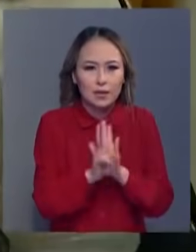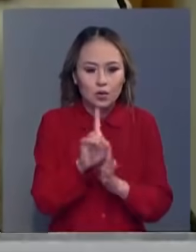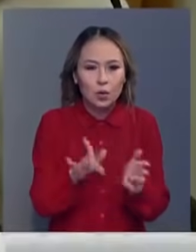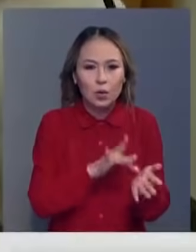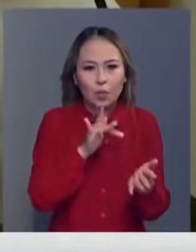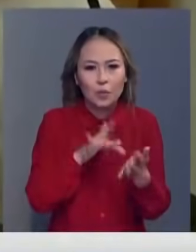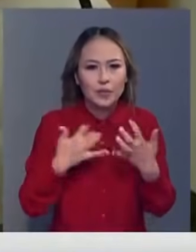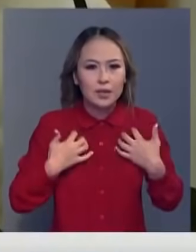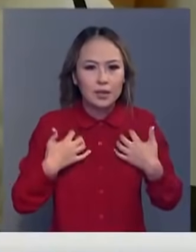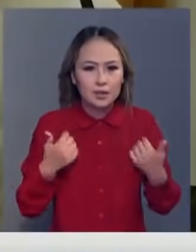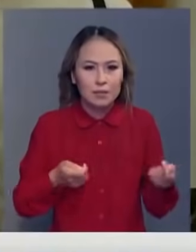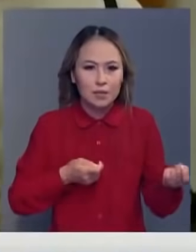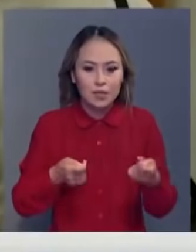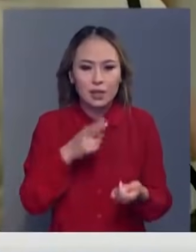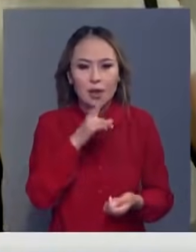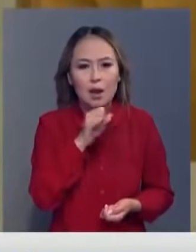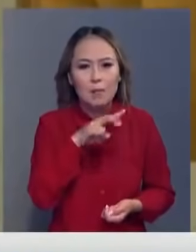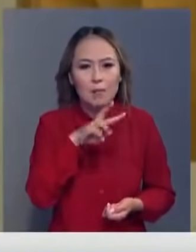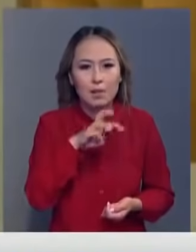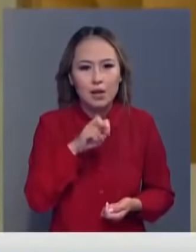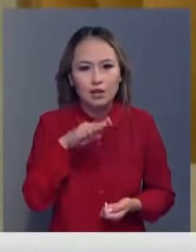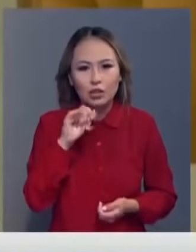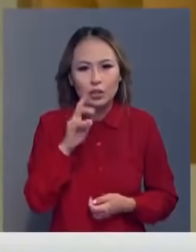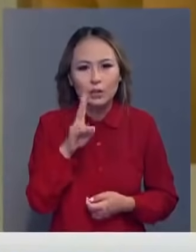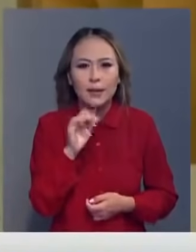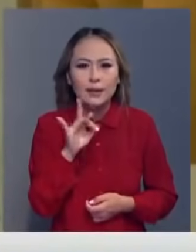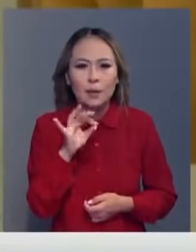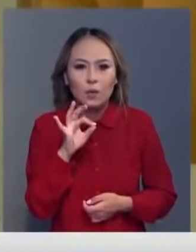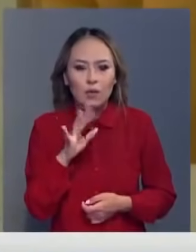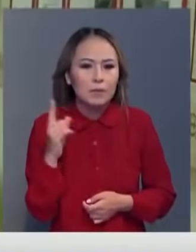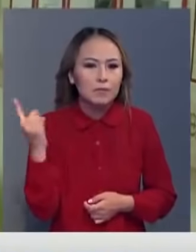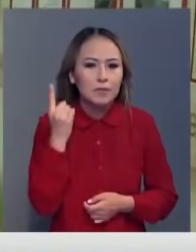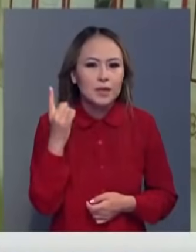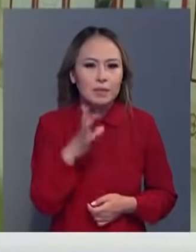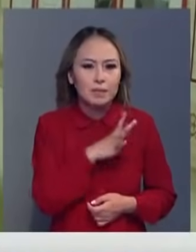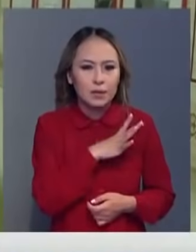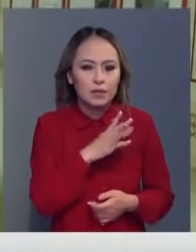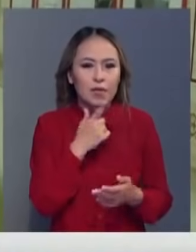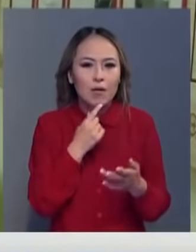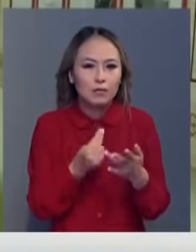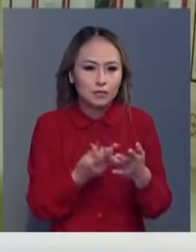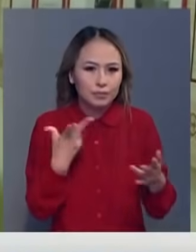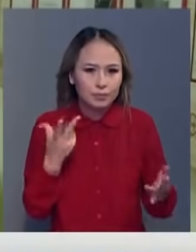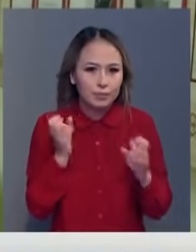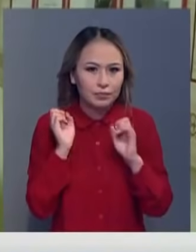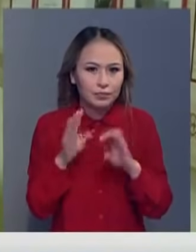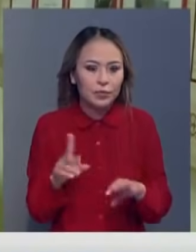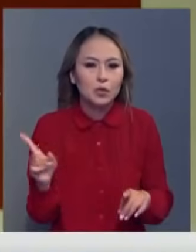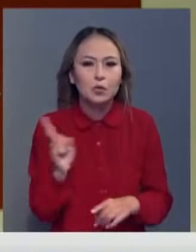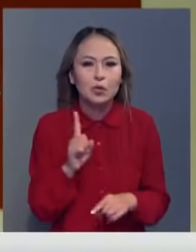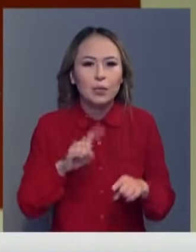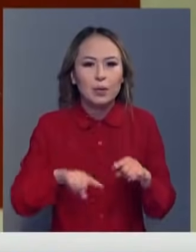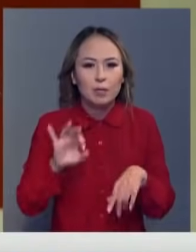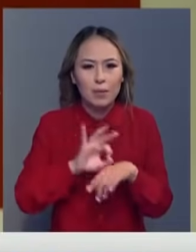Қалалық қоғамдық денсаулық сақтау басқармасының басшысы Қамалжан Надыров алғашқылардың бірі болып қан тапсырды. Айта кетейік, ол жақында